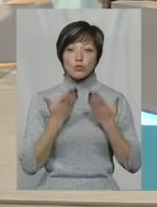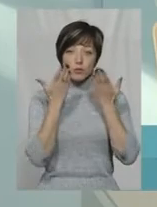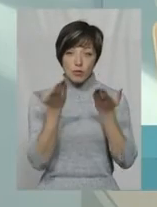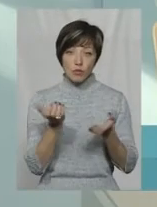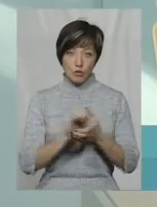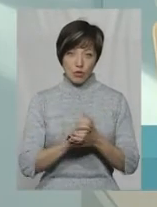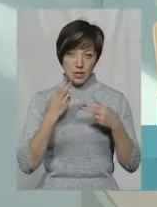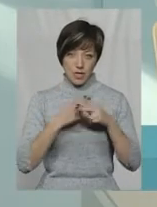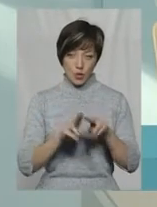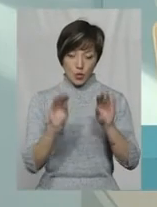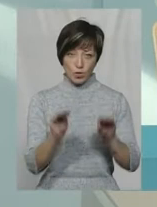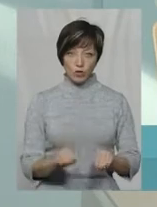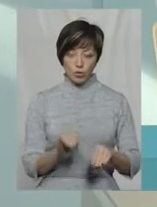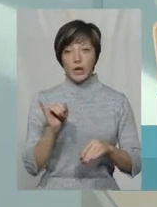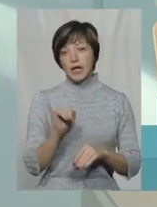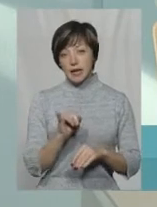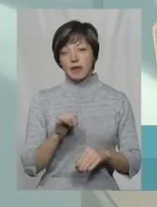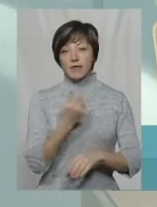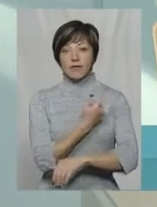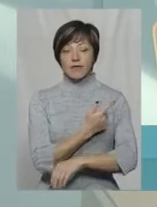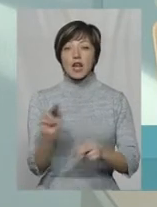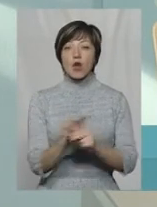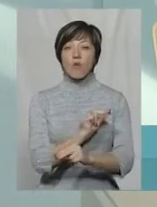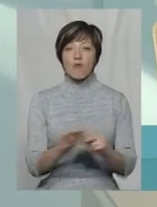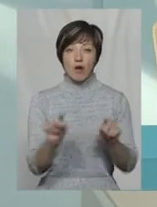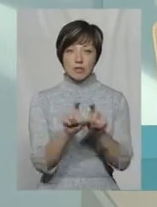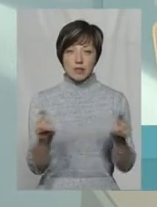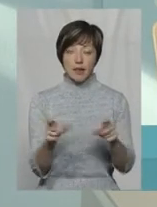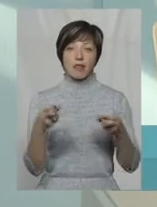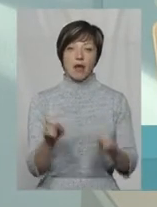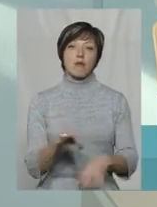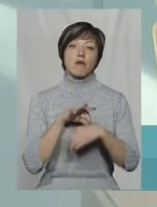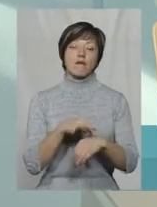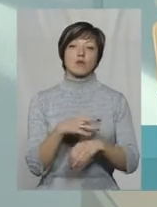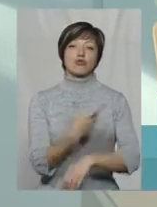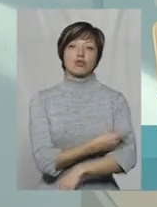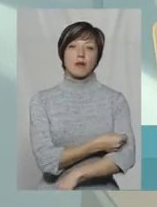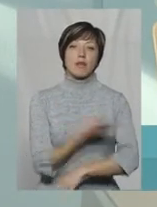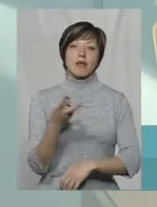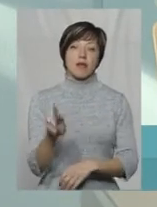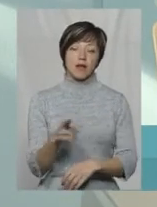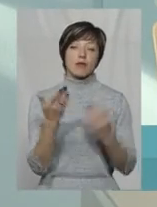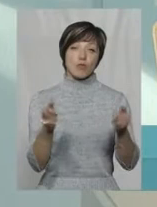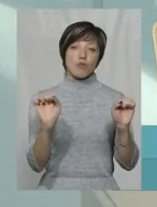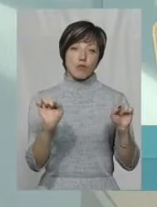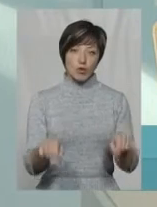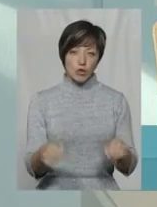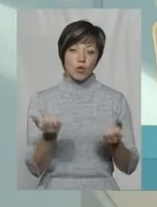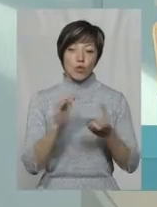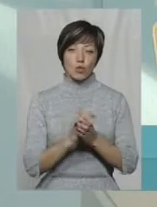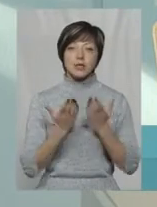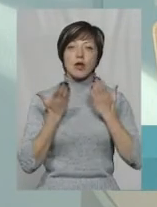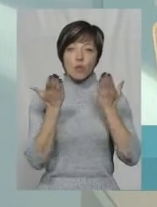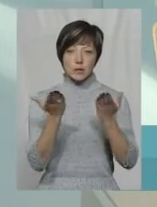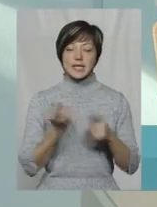ознайомитись з інструкцією. І, звичайно, в лікувальному закладі, де проводяться щеплення, ви також можете